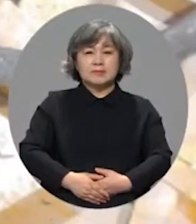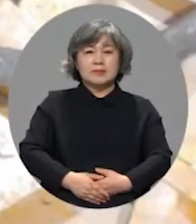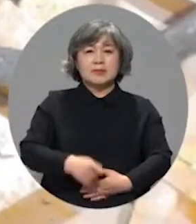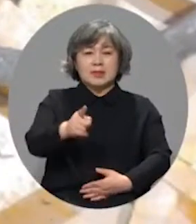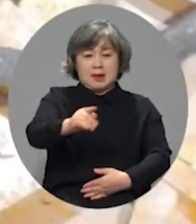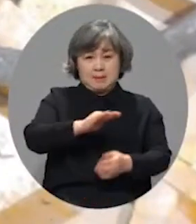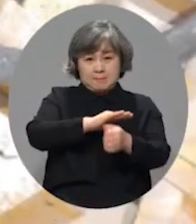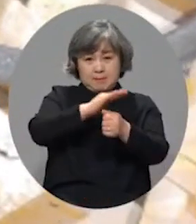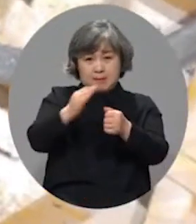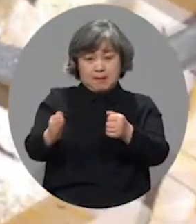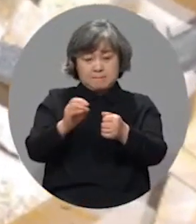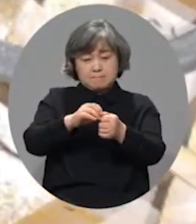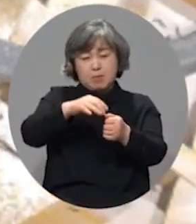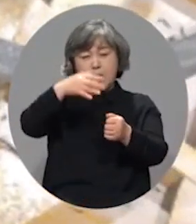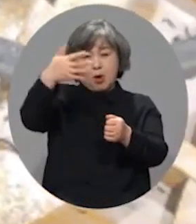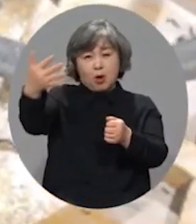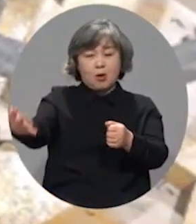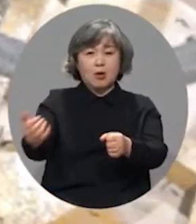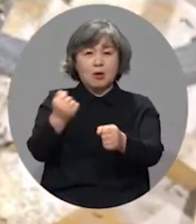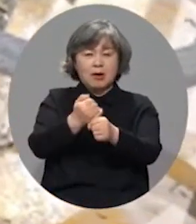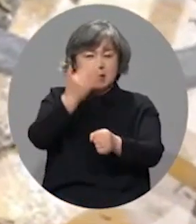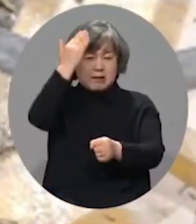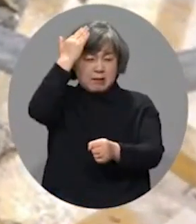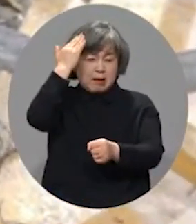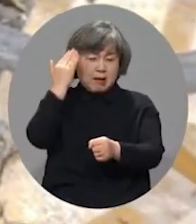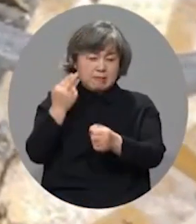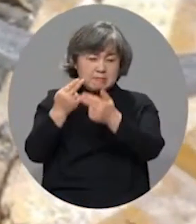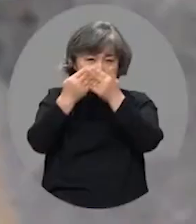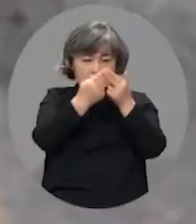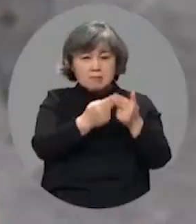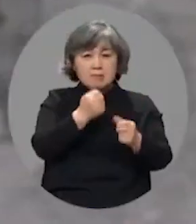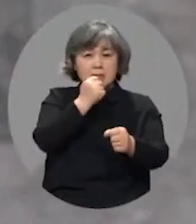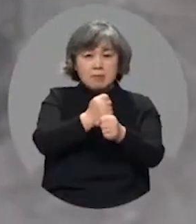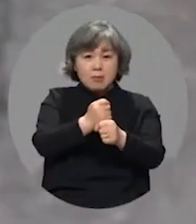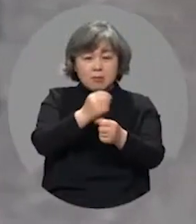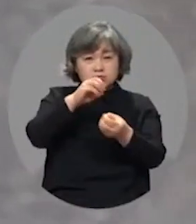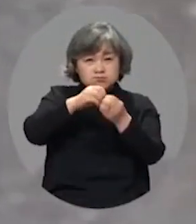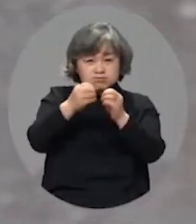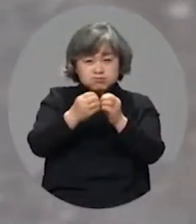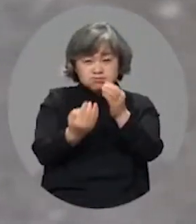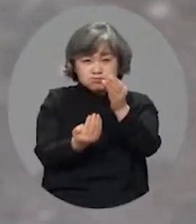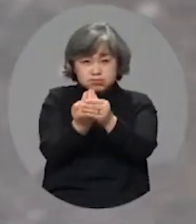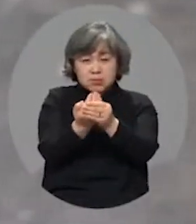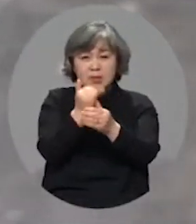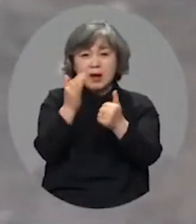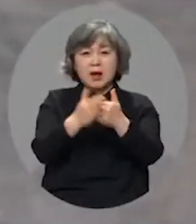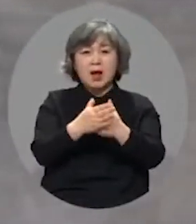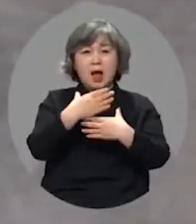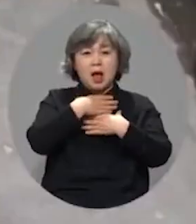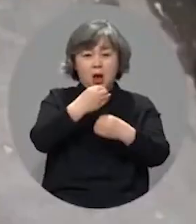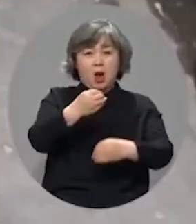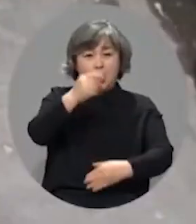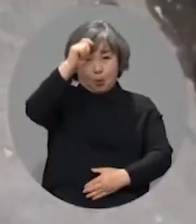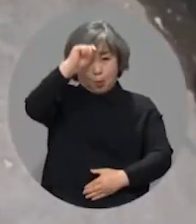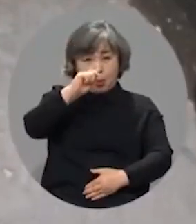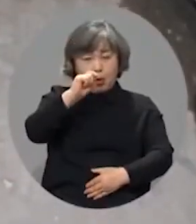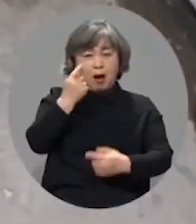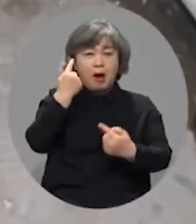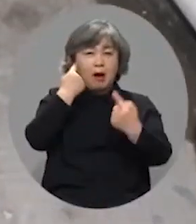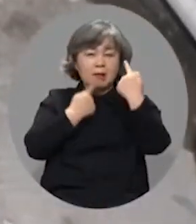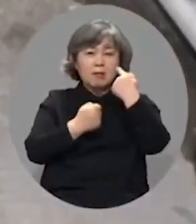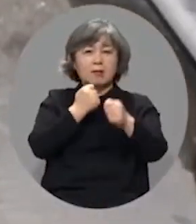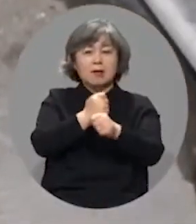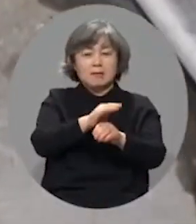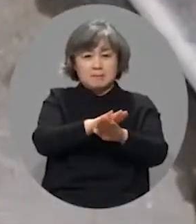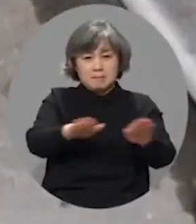맨홀 뚜껑이 날아가고 검게 그을린 설비와 조각난 부품들. 안전모도 완전히 찢긴 채